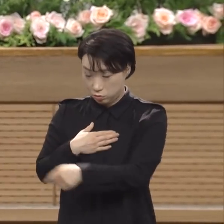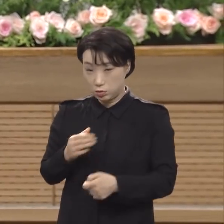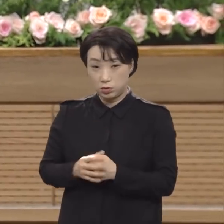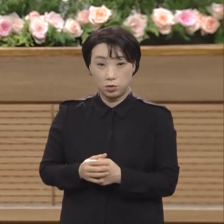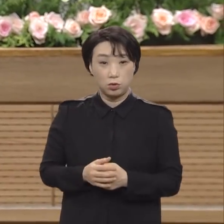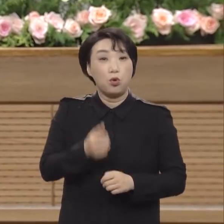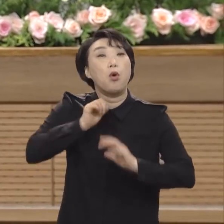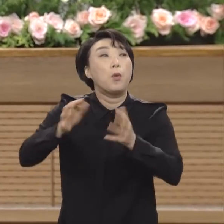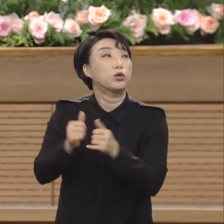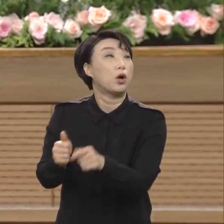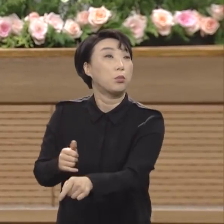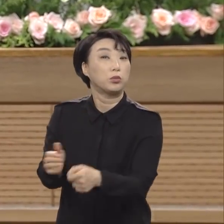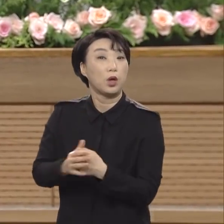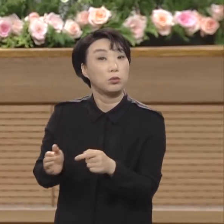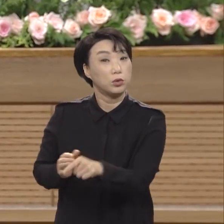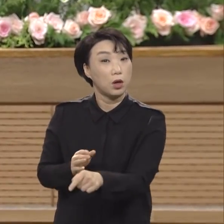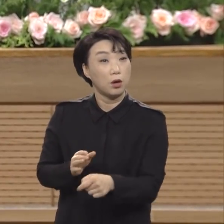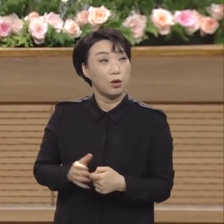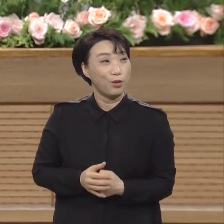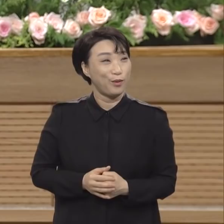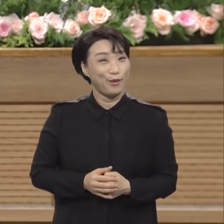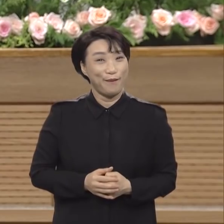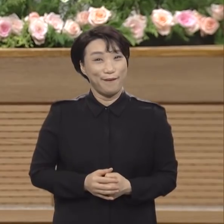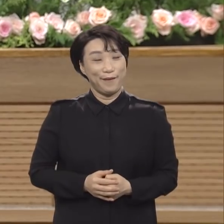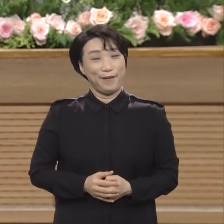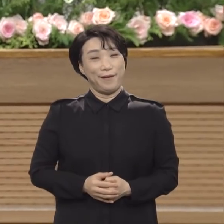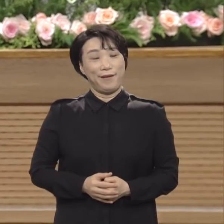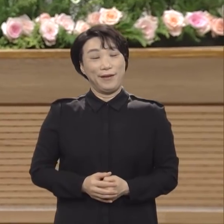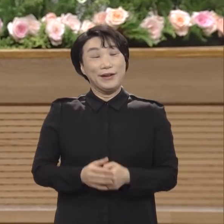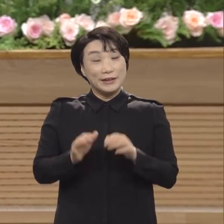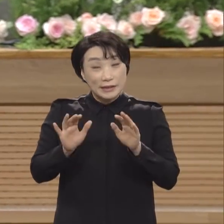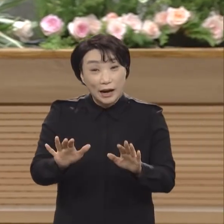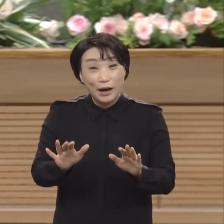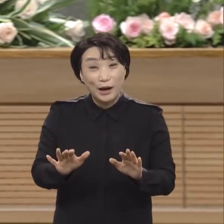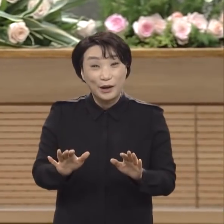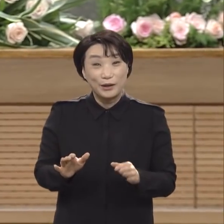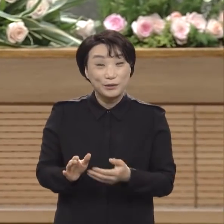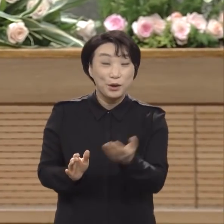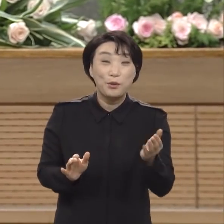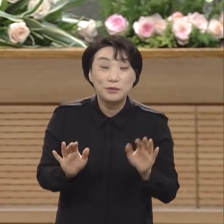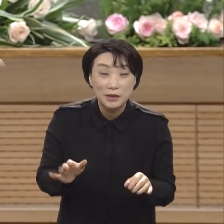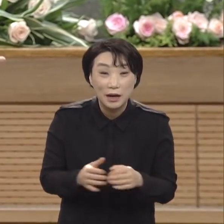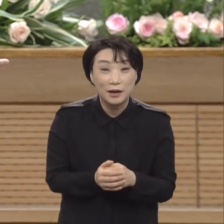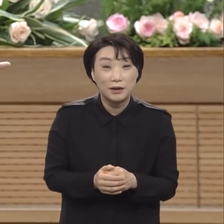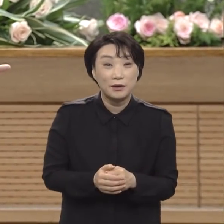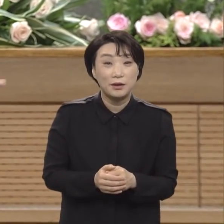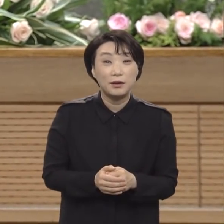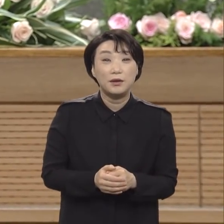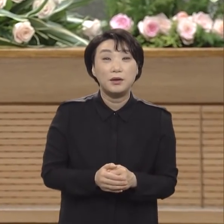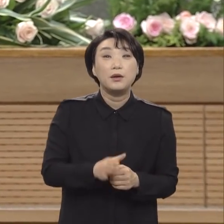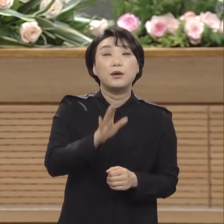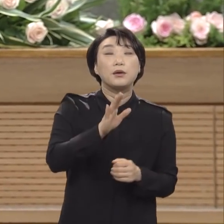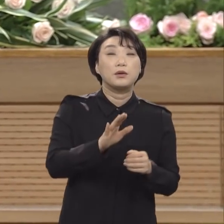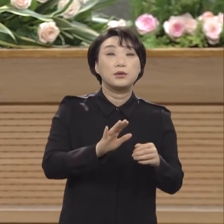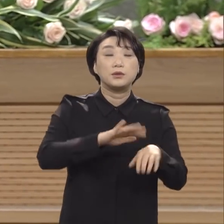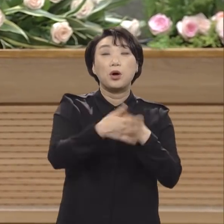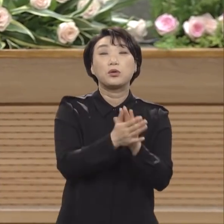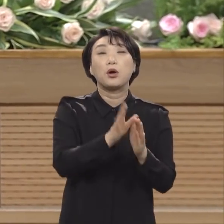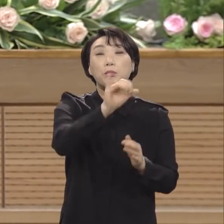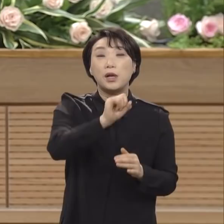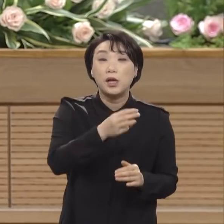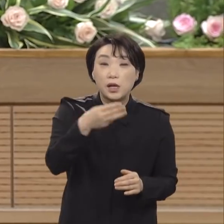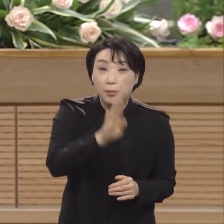노마 사람이니까. 네? 그러잖아요. 자, 우리가 예배 빌립보서도 보세요.